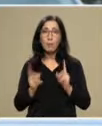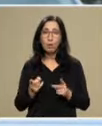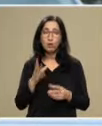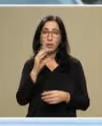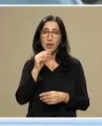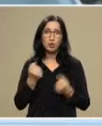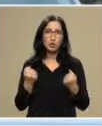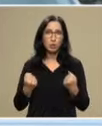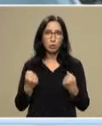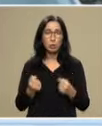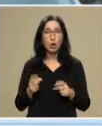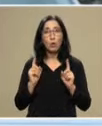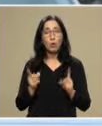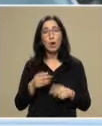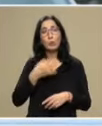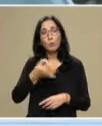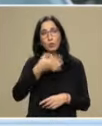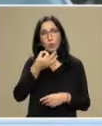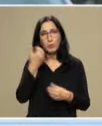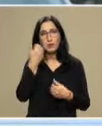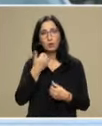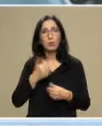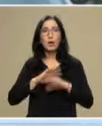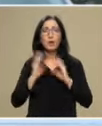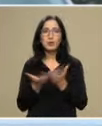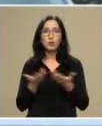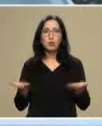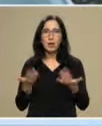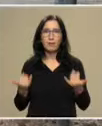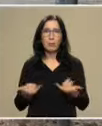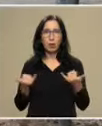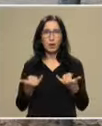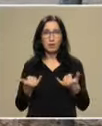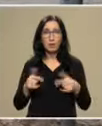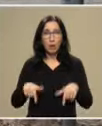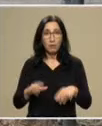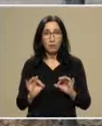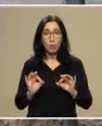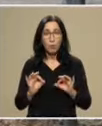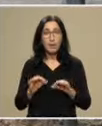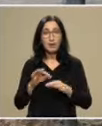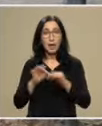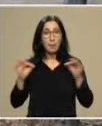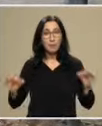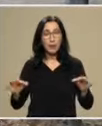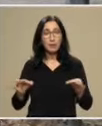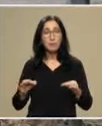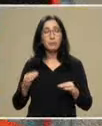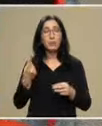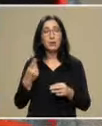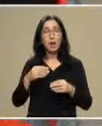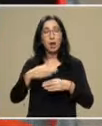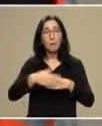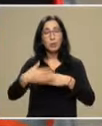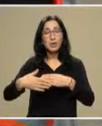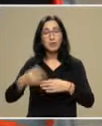каже, че е трудно, но когато може да ни се обясни добре, всичко става много по-лесно. В момента мерим, за да поставим първо бордюрите